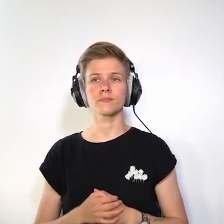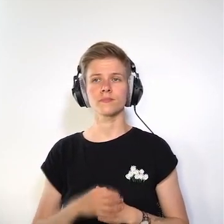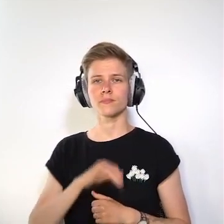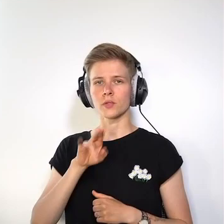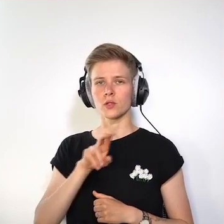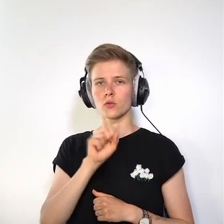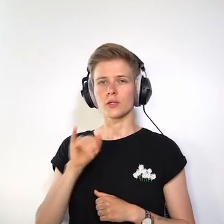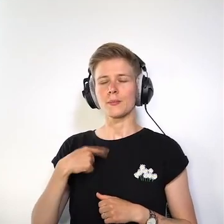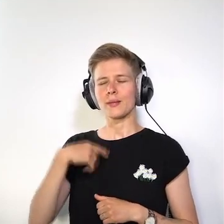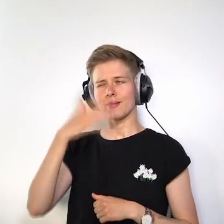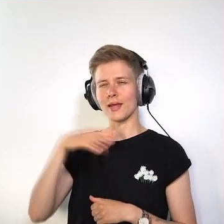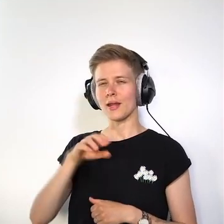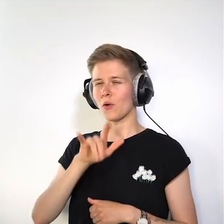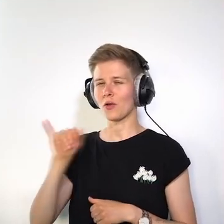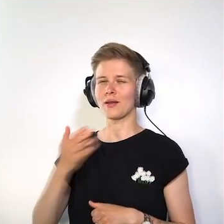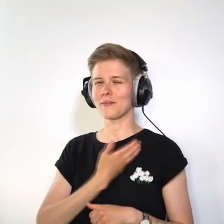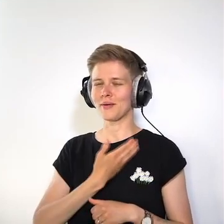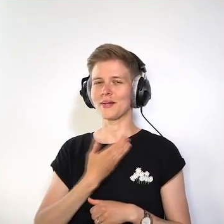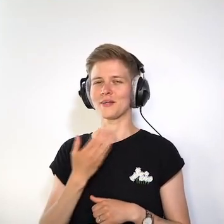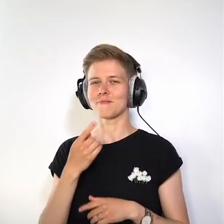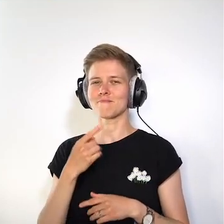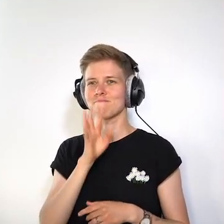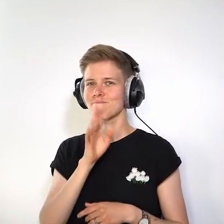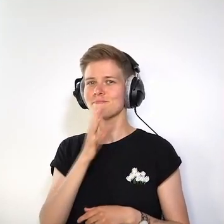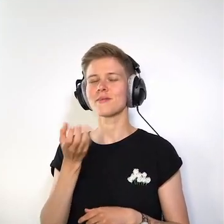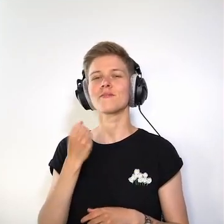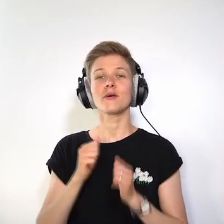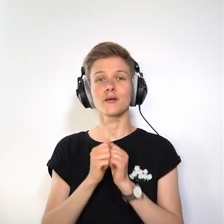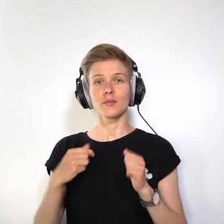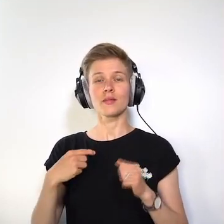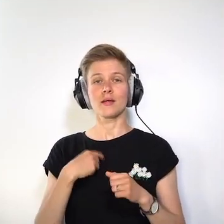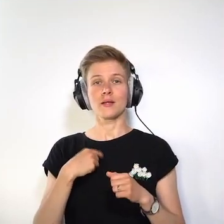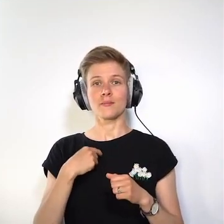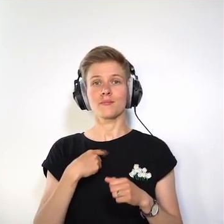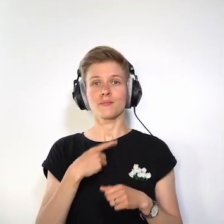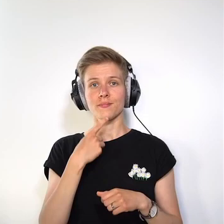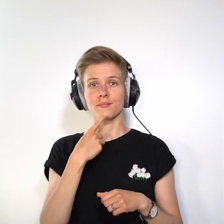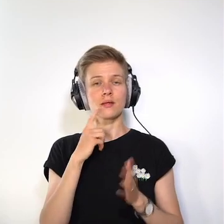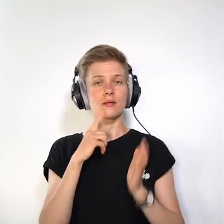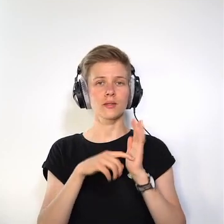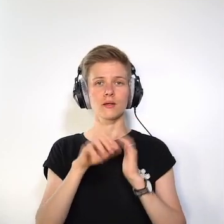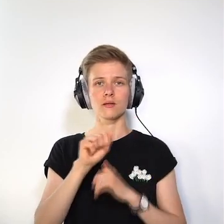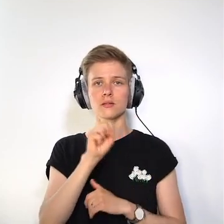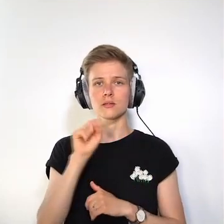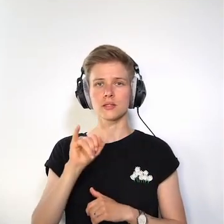sanottavaa, mutta kyllä on. Siis yleisvastaus on kyllä on, koska tämmöinen henkilö Arsene Stenbeck joka